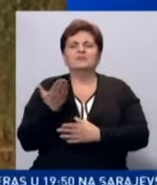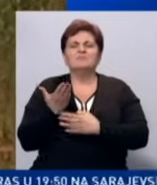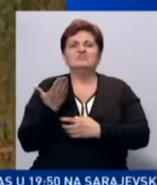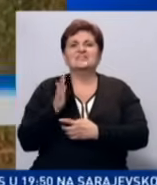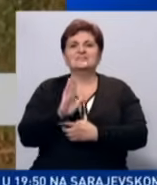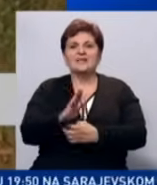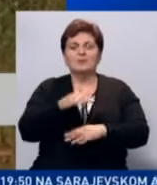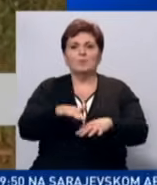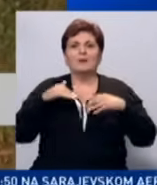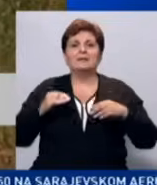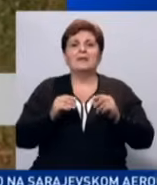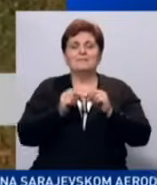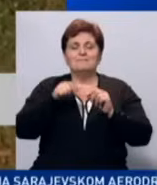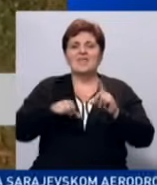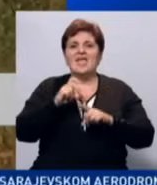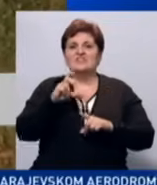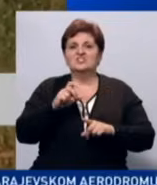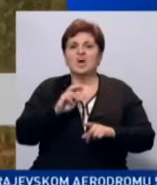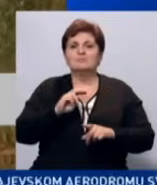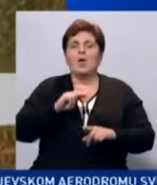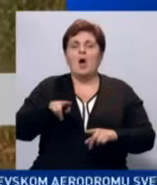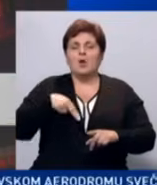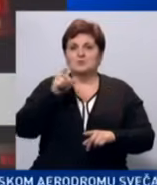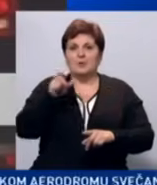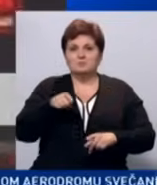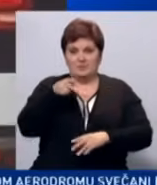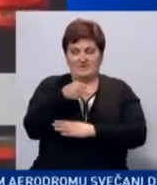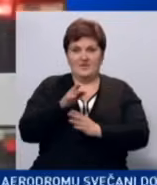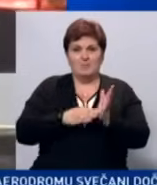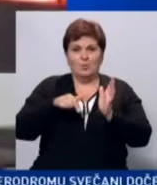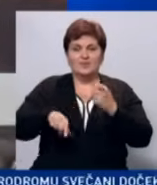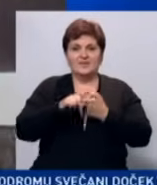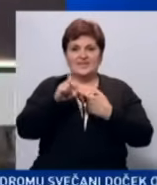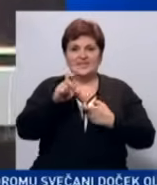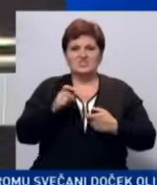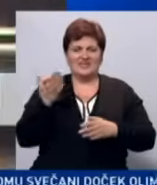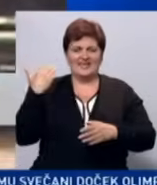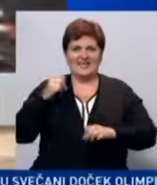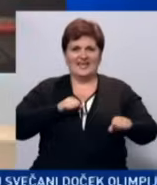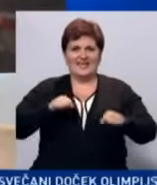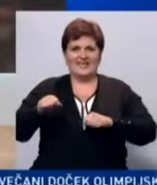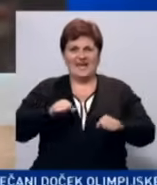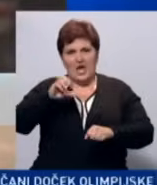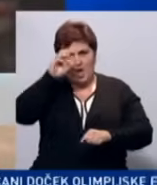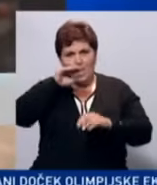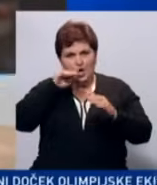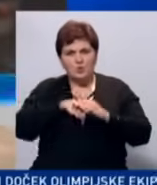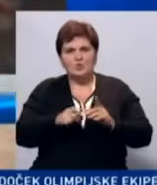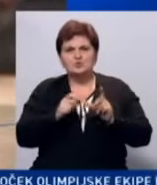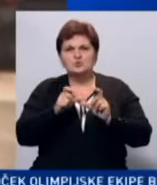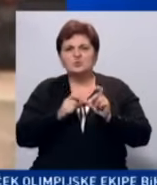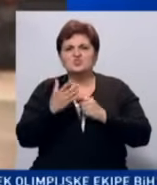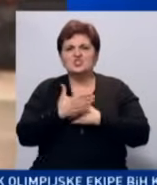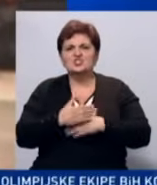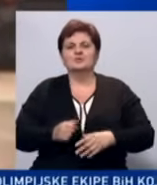državnom parlamentu Enver Bjedić, odgovorna osoba u spomenutoj firmi Dženan Mujkić, te nekadašnji direktori rudnika Amir Sušić i